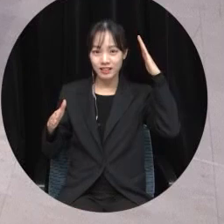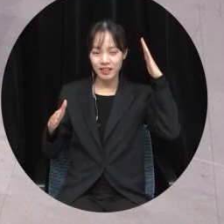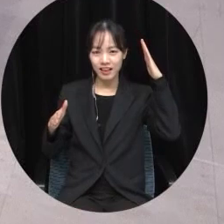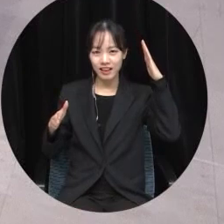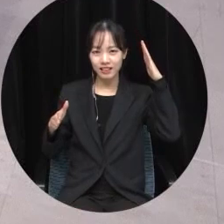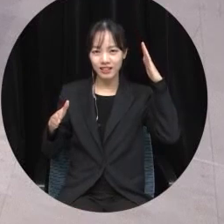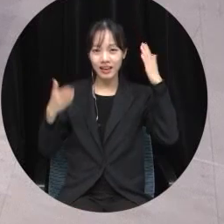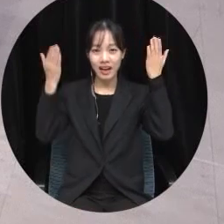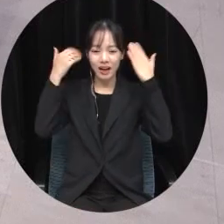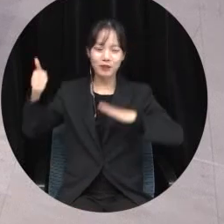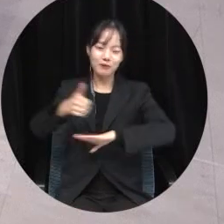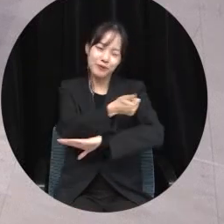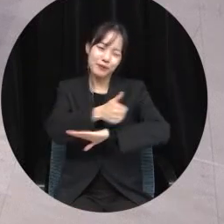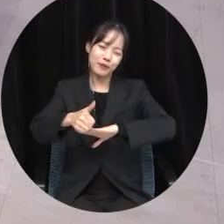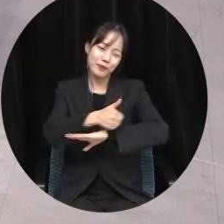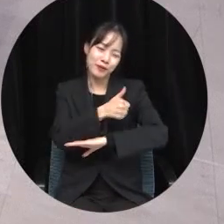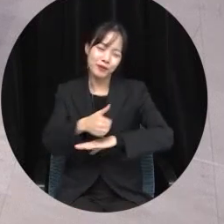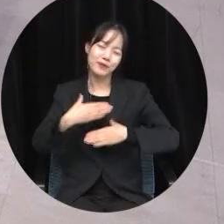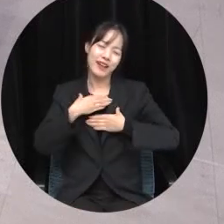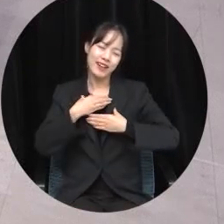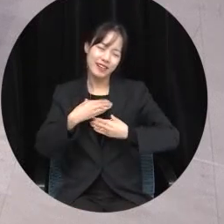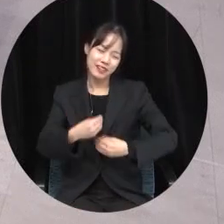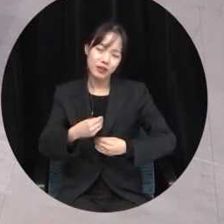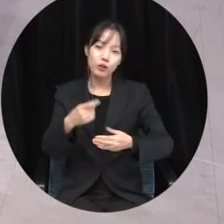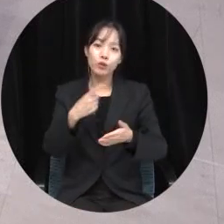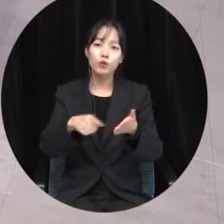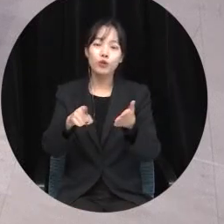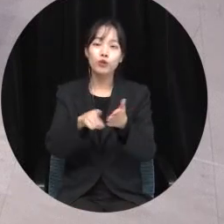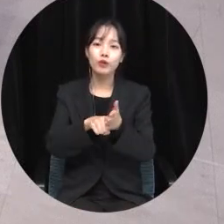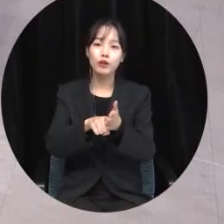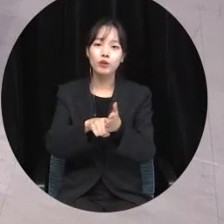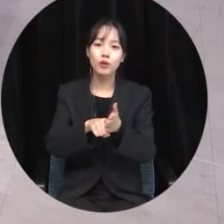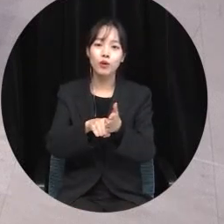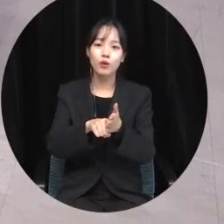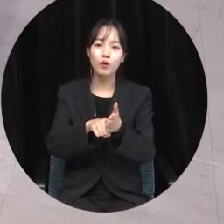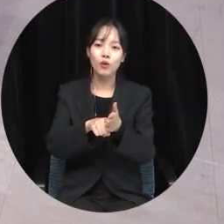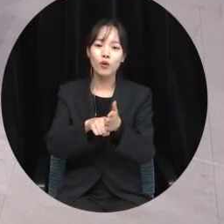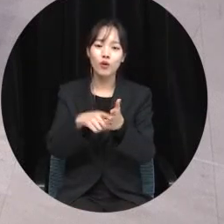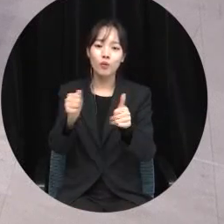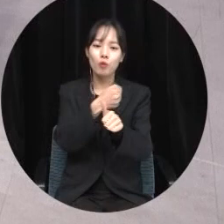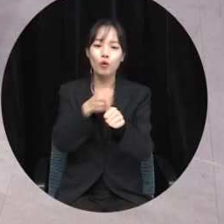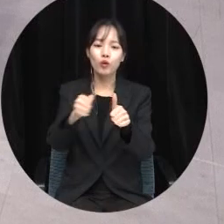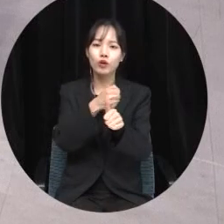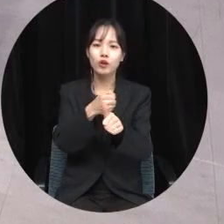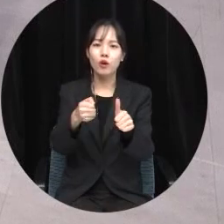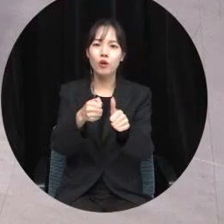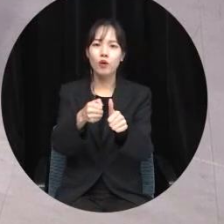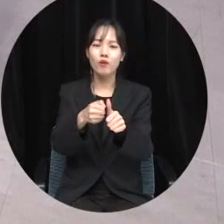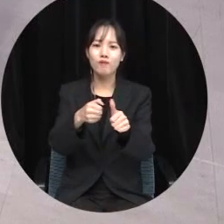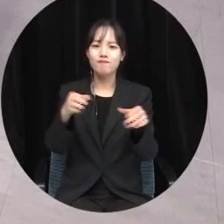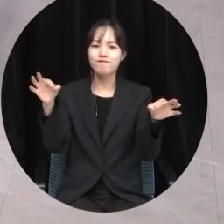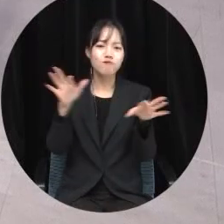다닐 수 있도록 학교폭력을 근절하기 위해 어떤 제도적 장치를